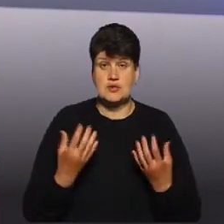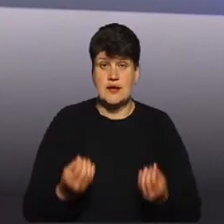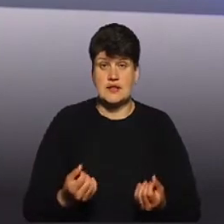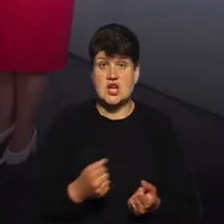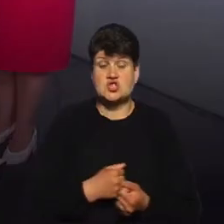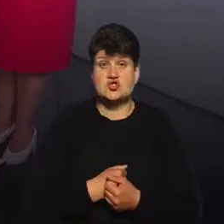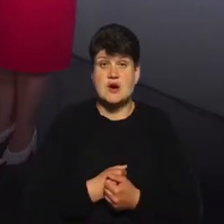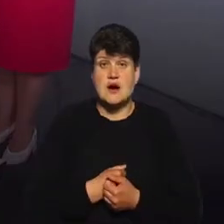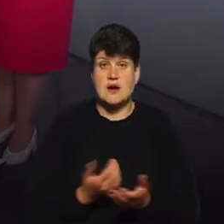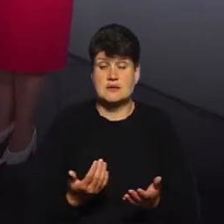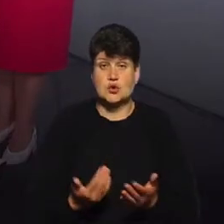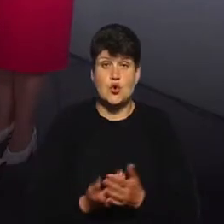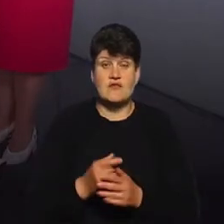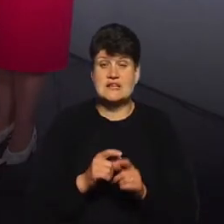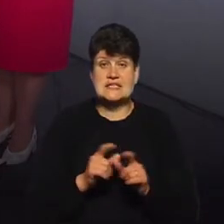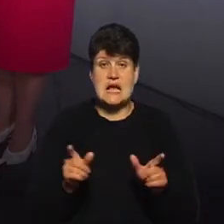закладах розміщення по